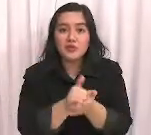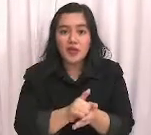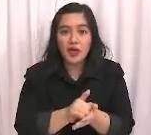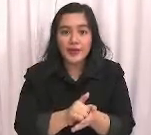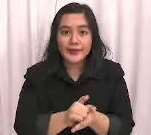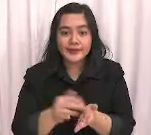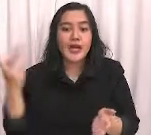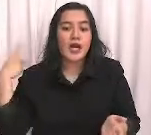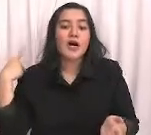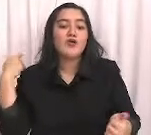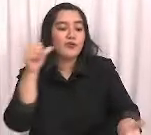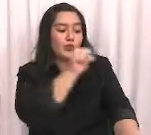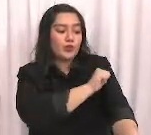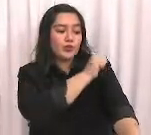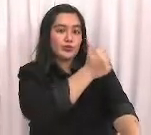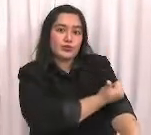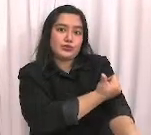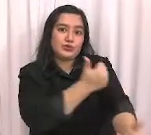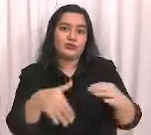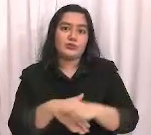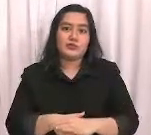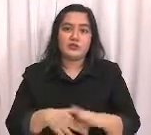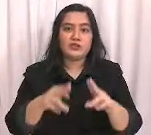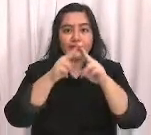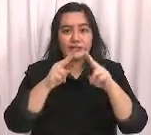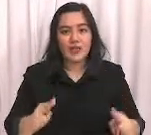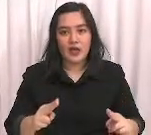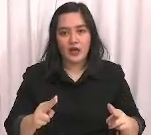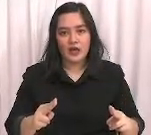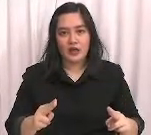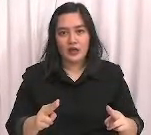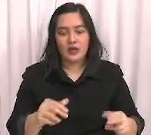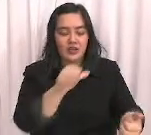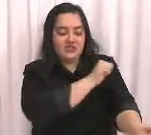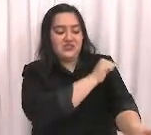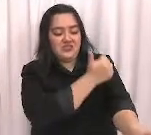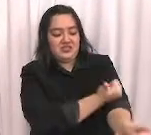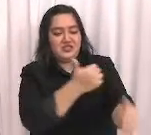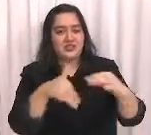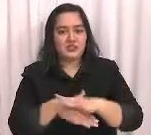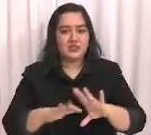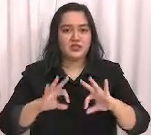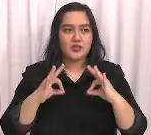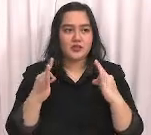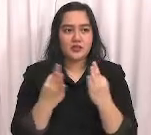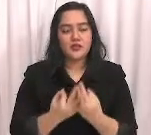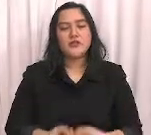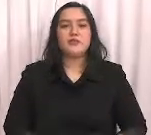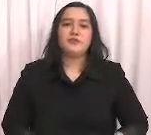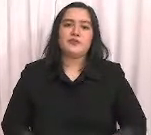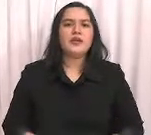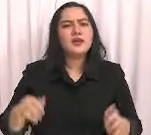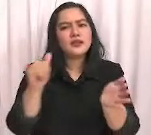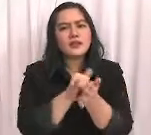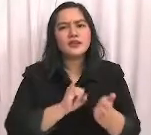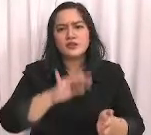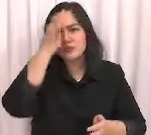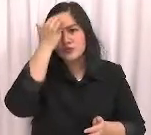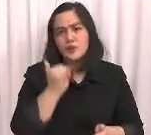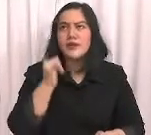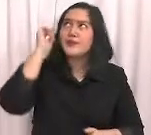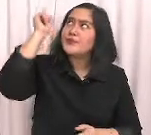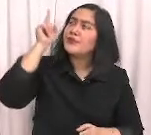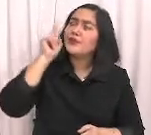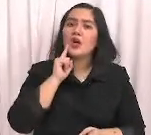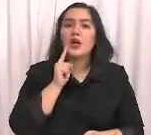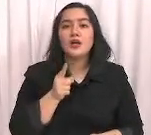tahanan. Yun ang delikado, Pastor. Yeah. So, you always check your heart on that. Kasi mahirap po yun. Ano yun? Very